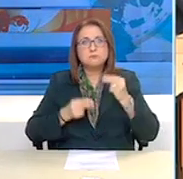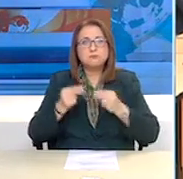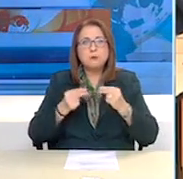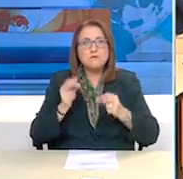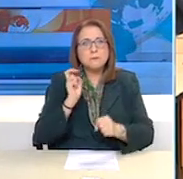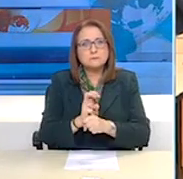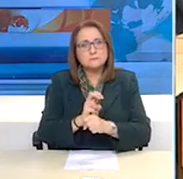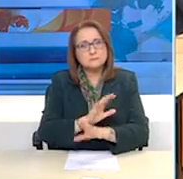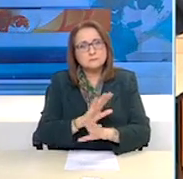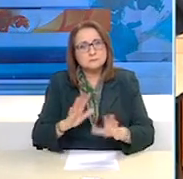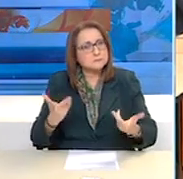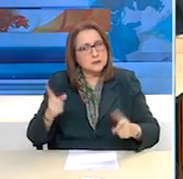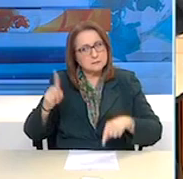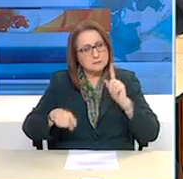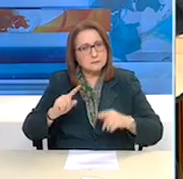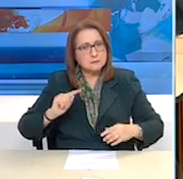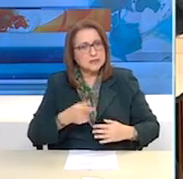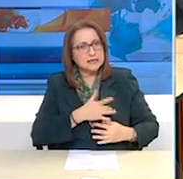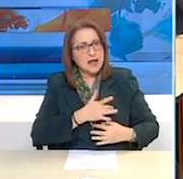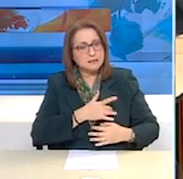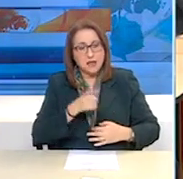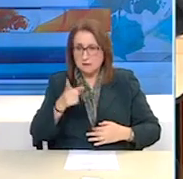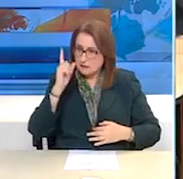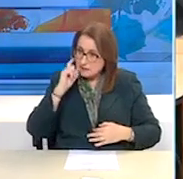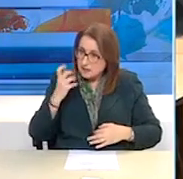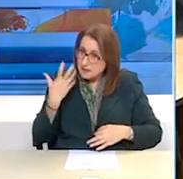ευρήματα τα οποία να επιβεβαιώνουν αυτά τα συμπεράσματα?